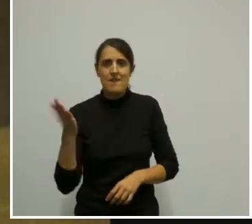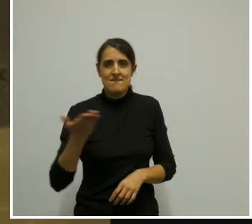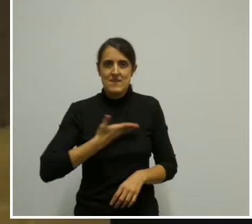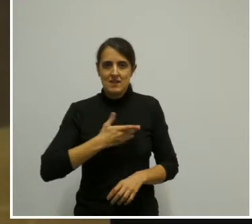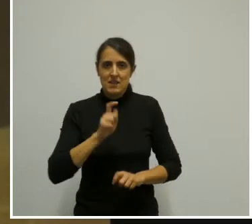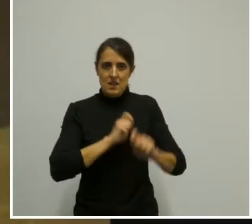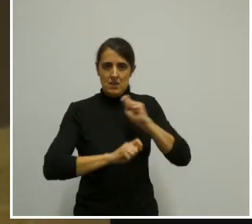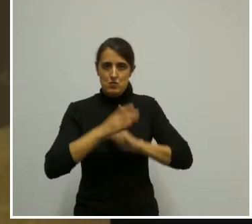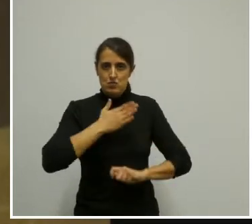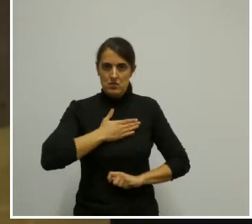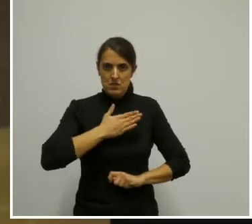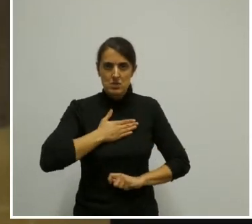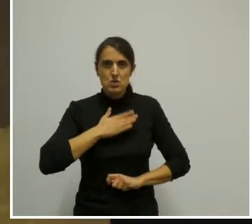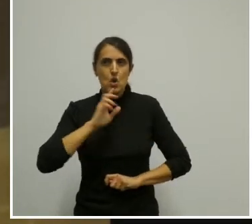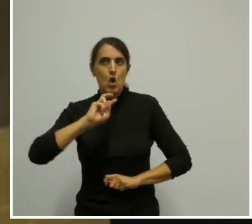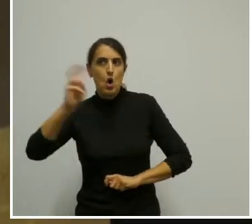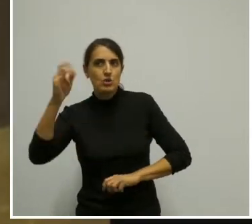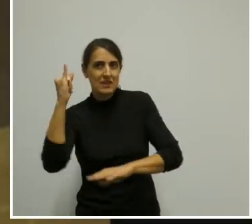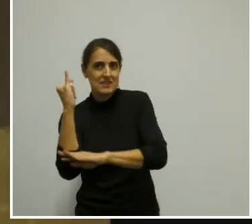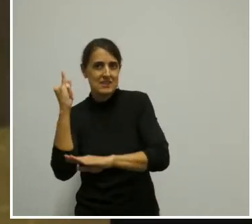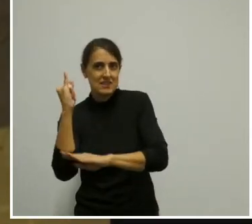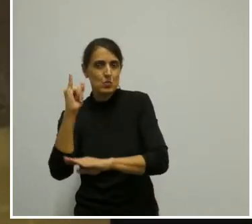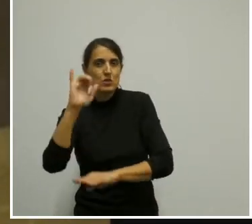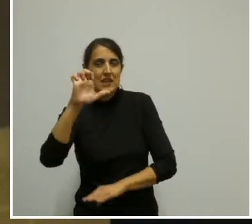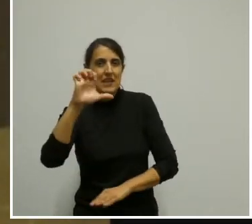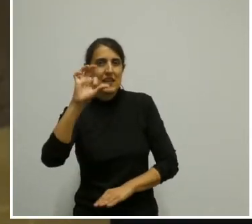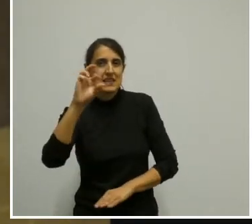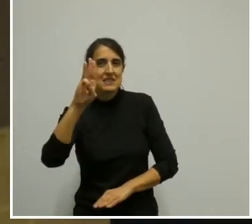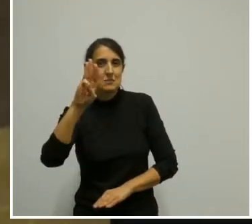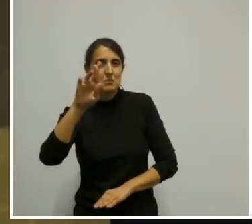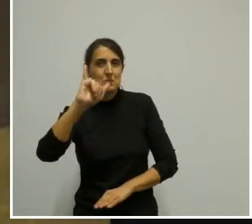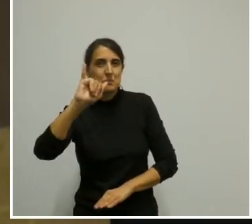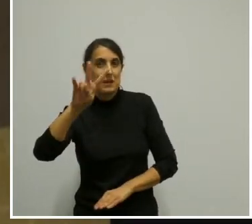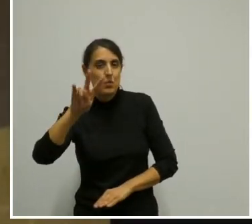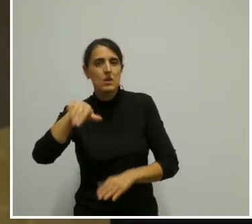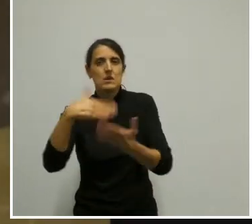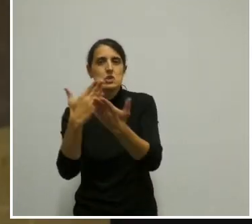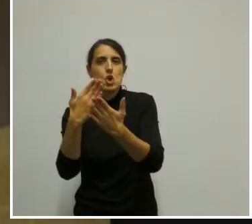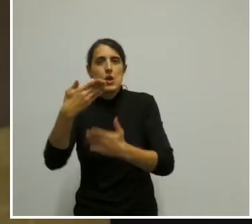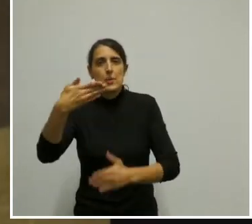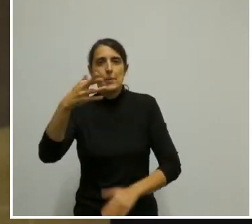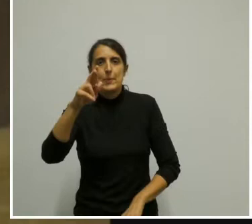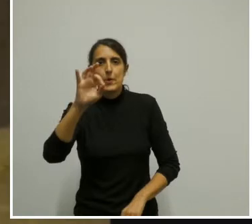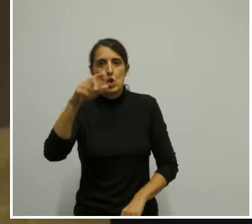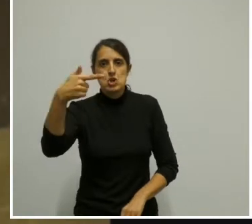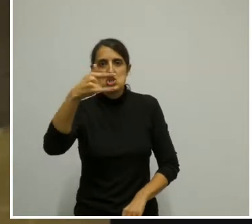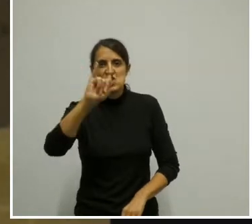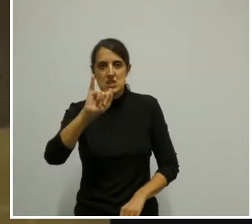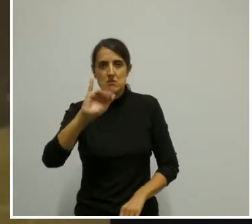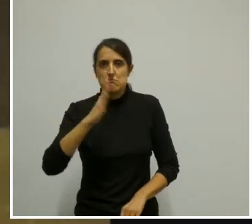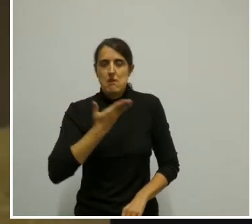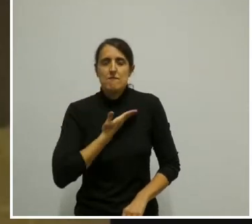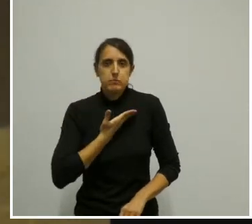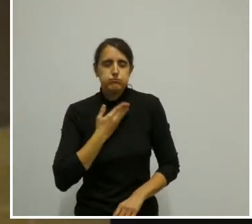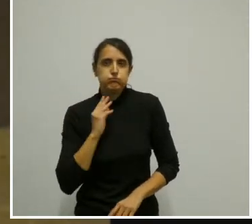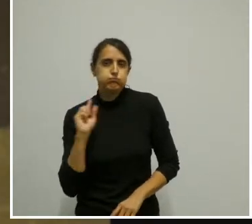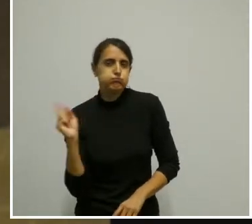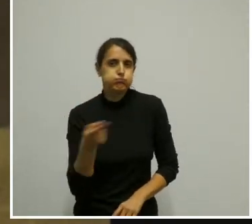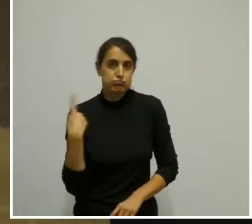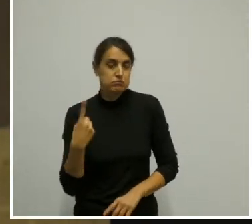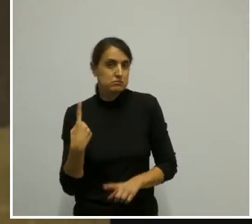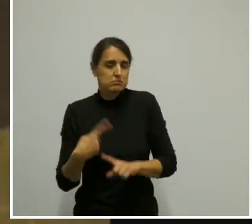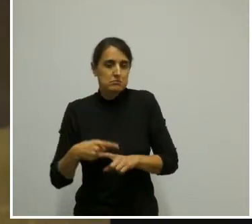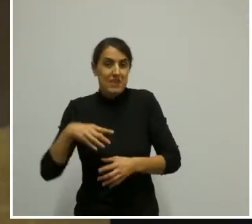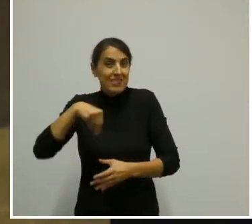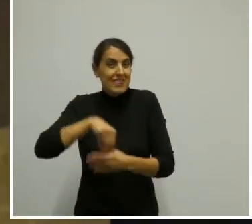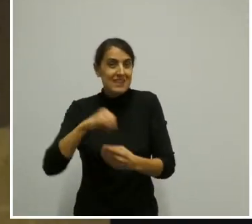Albert, a l'Institut Espriu i al Brogi. Val? I llavors, bueno, això ha suposat tot un rebombori